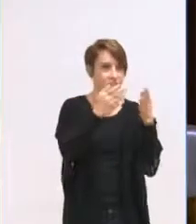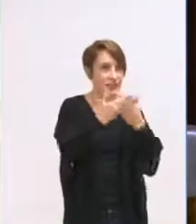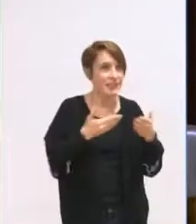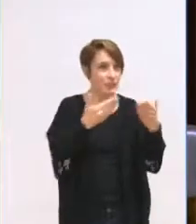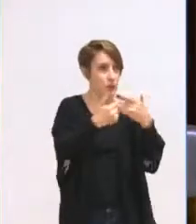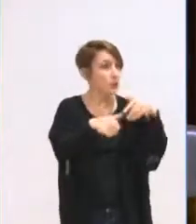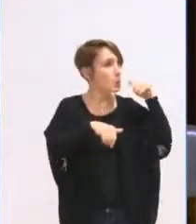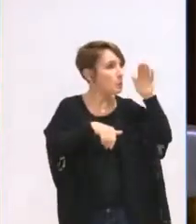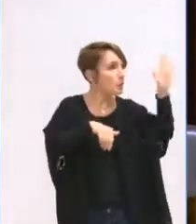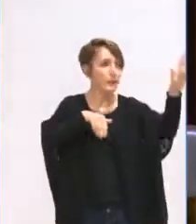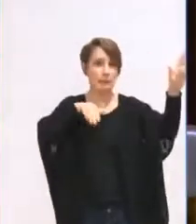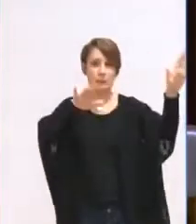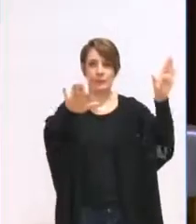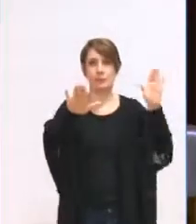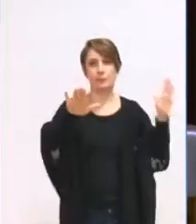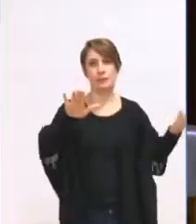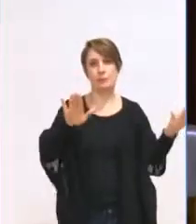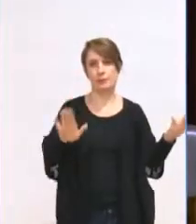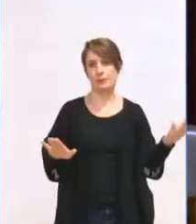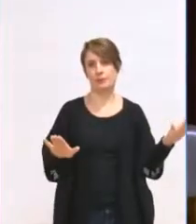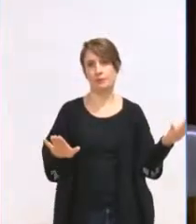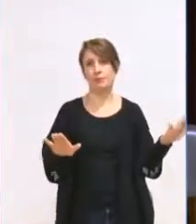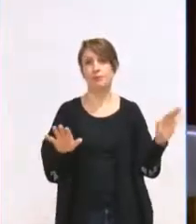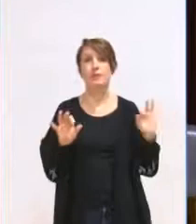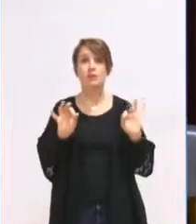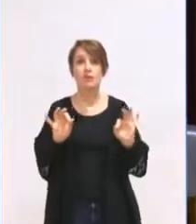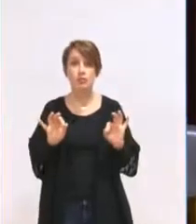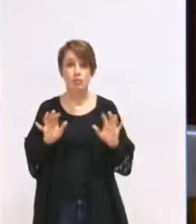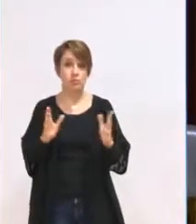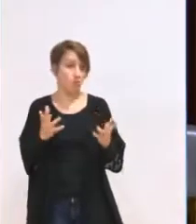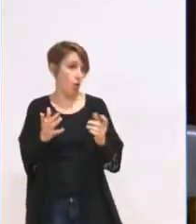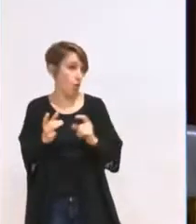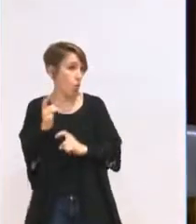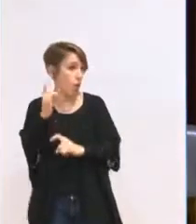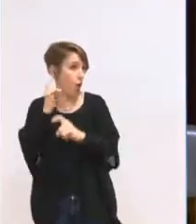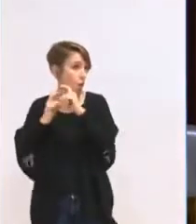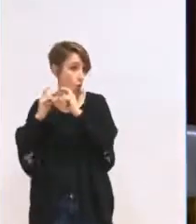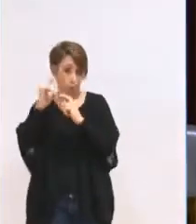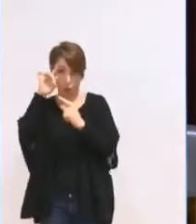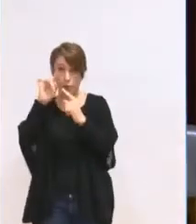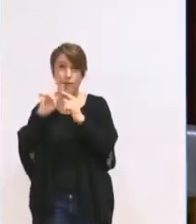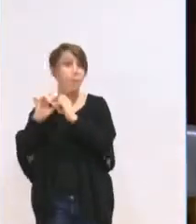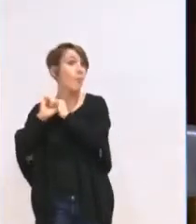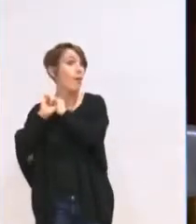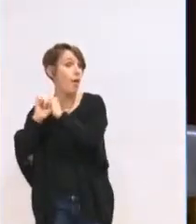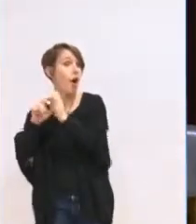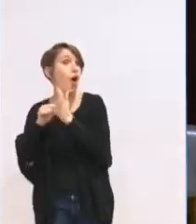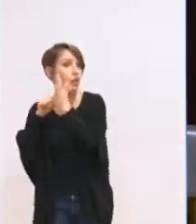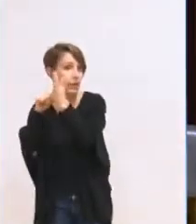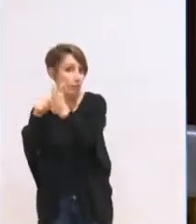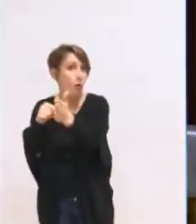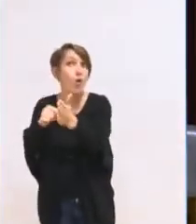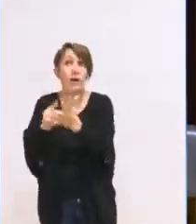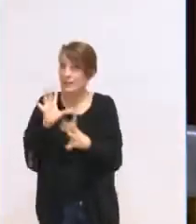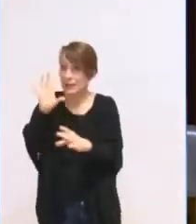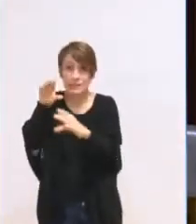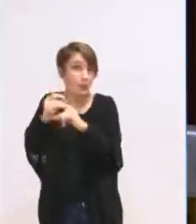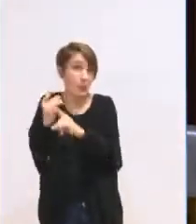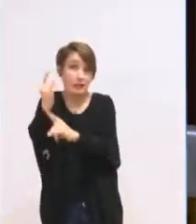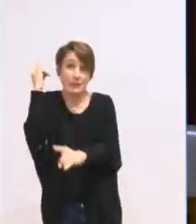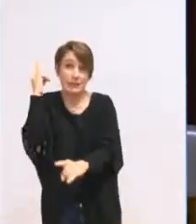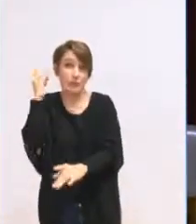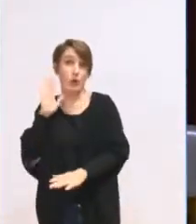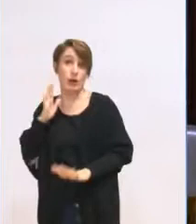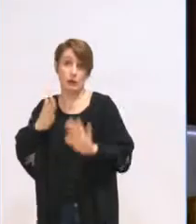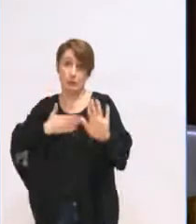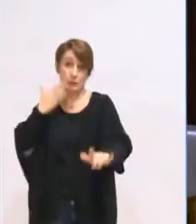revenons à notre histoire d'endettement, qui est notre histoire. C'est une partie de notre patrimoine, on s'en passerait bien, mais c'est comme ça. La ville